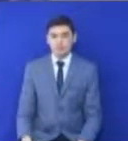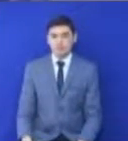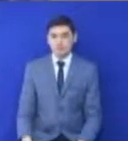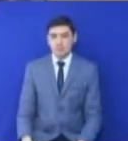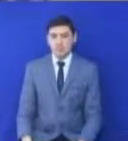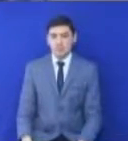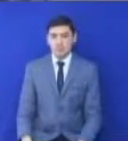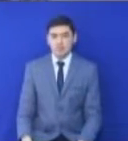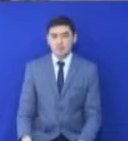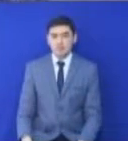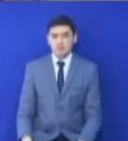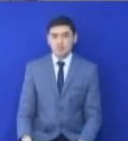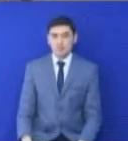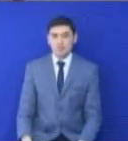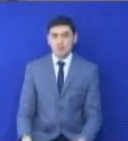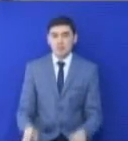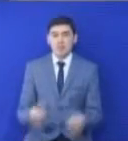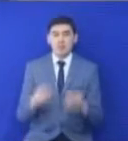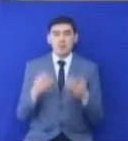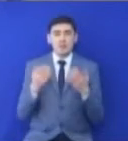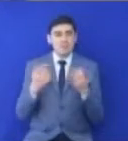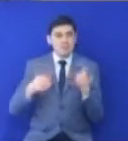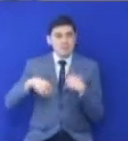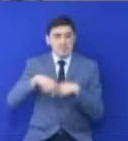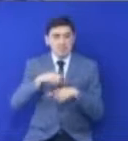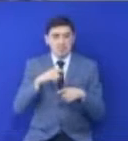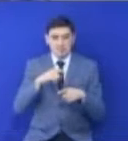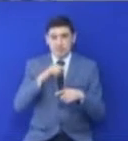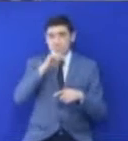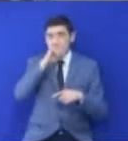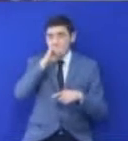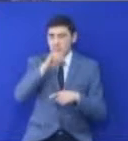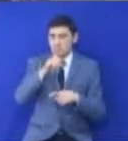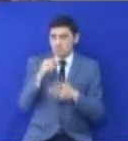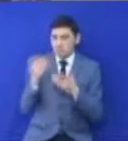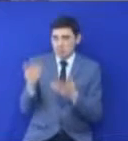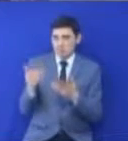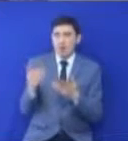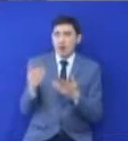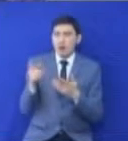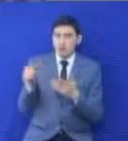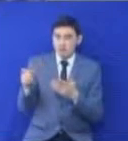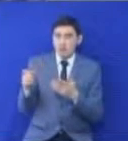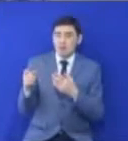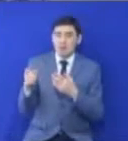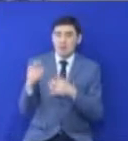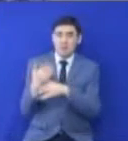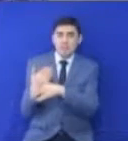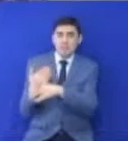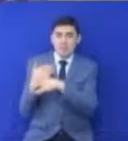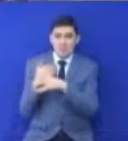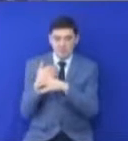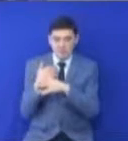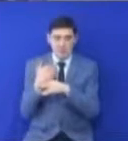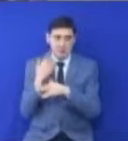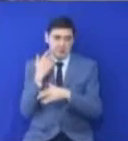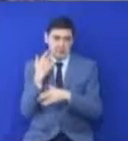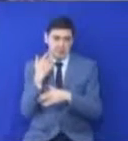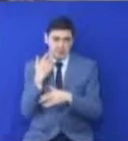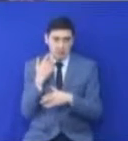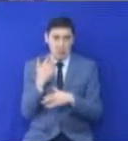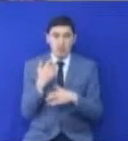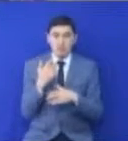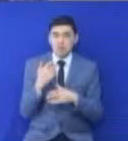осы ақшын корпорациясының арқасында өсіріп жеткізіп, өзіне білім бердік. Еңбек етіп